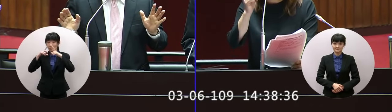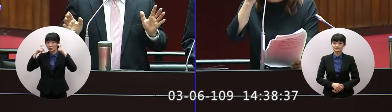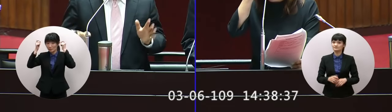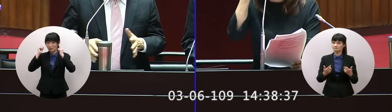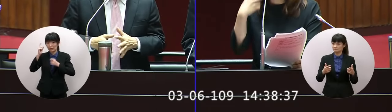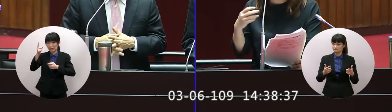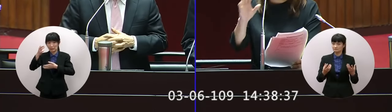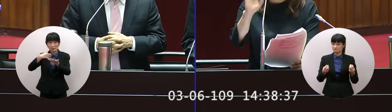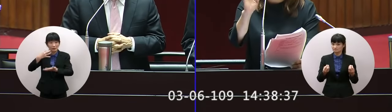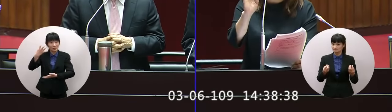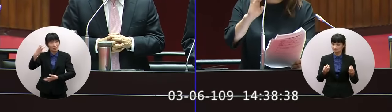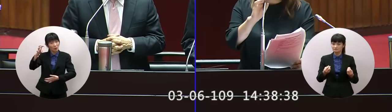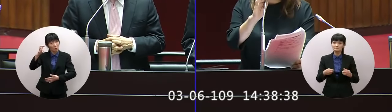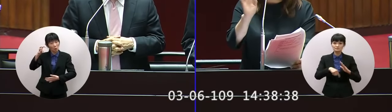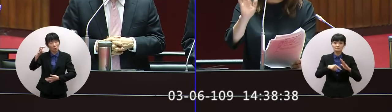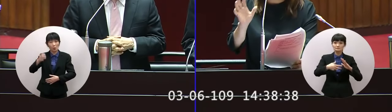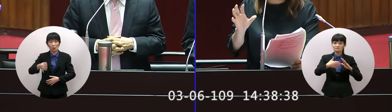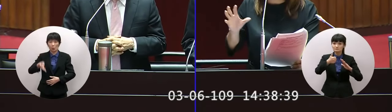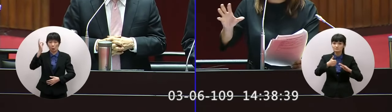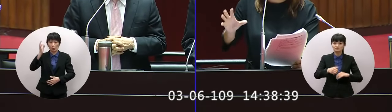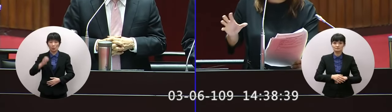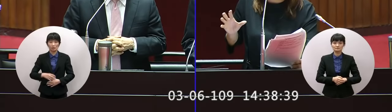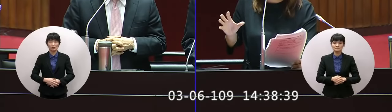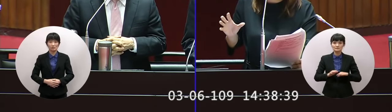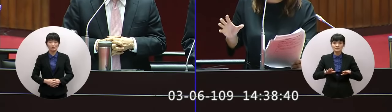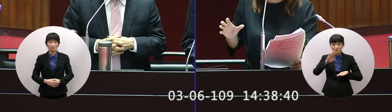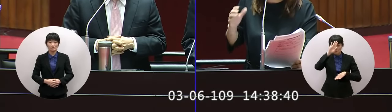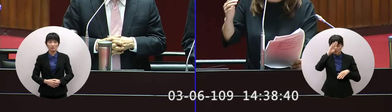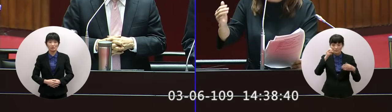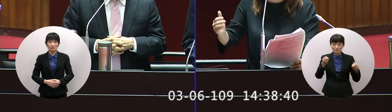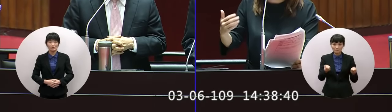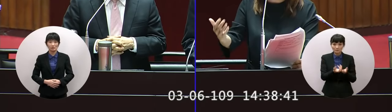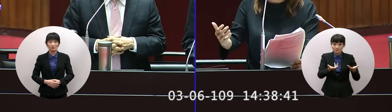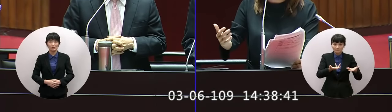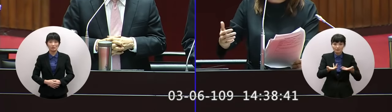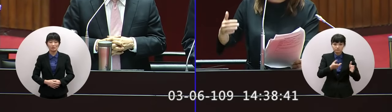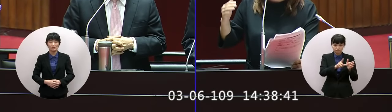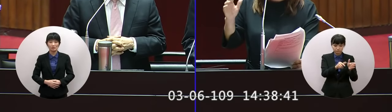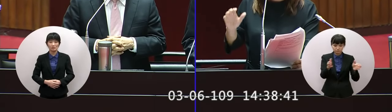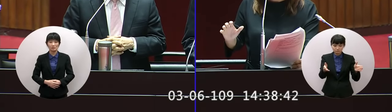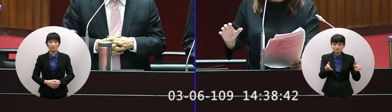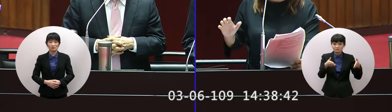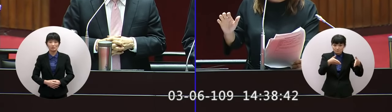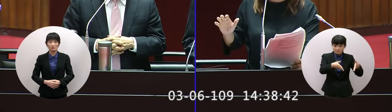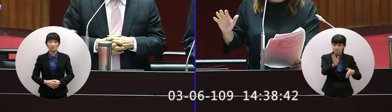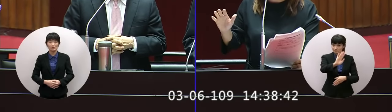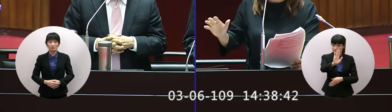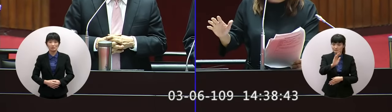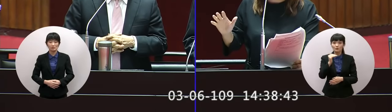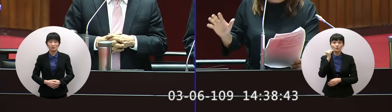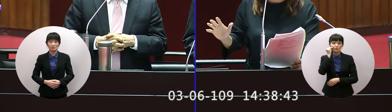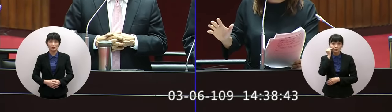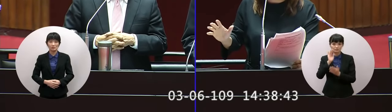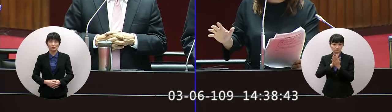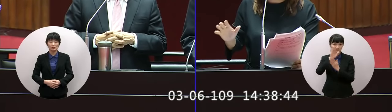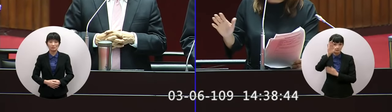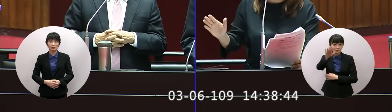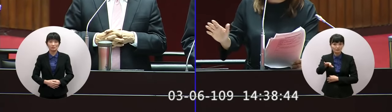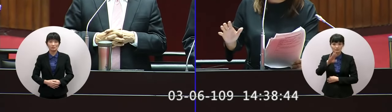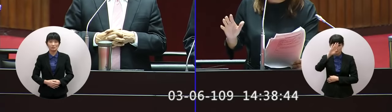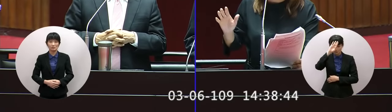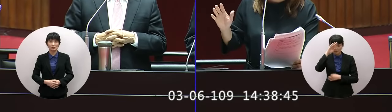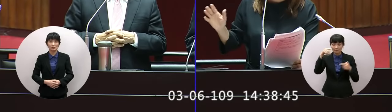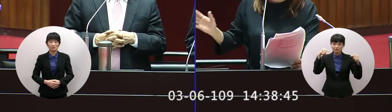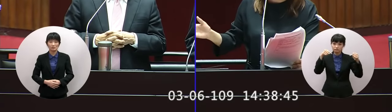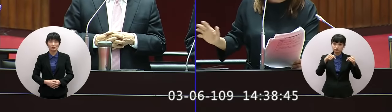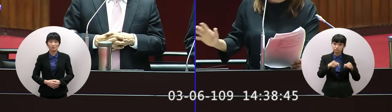有，院长，我们不要提疫情发生的当下，因为我们现在是说未来如果在疫情发生以后，因